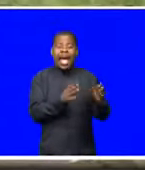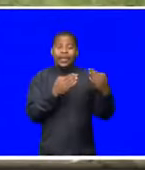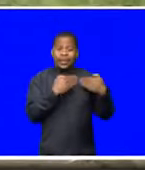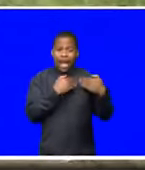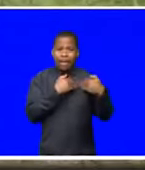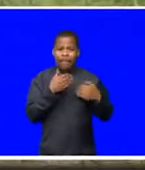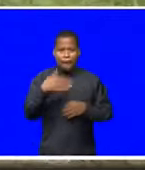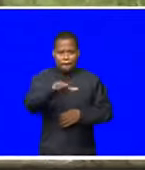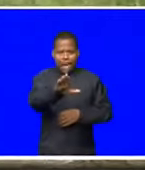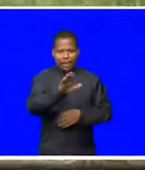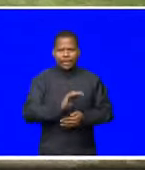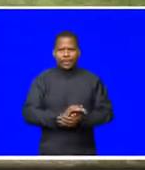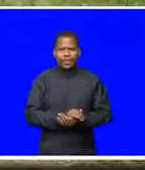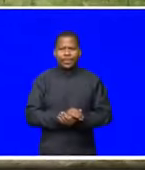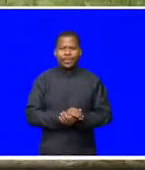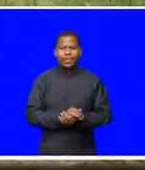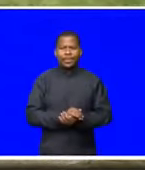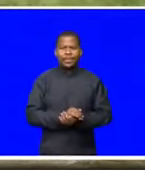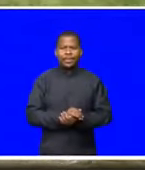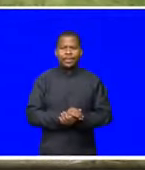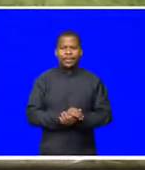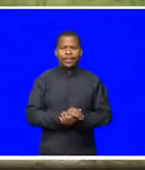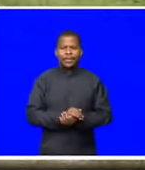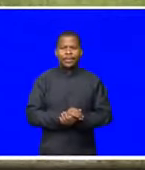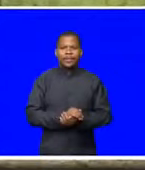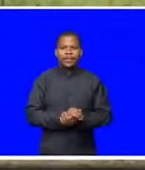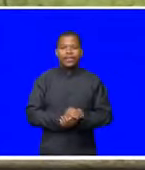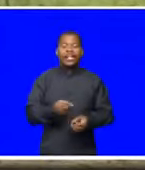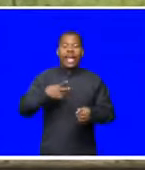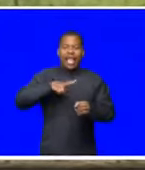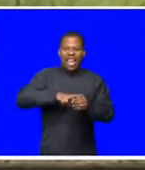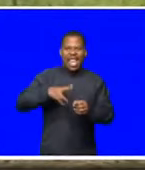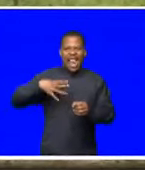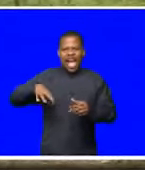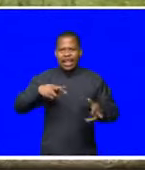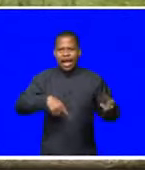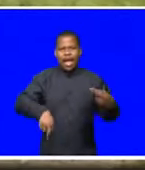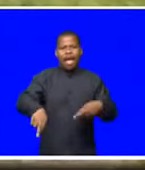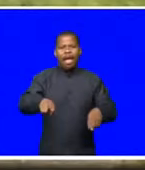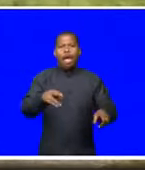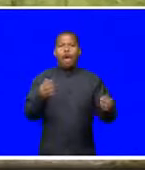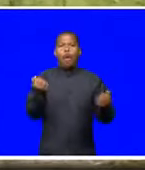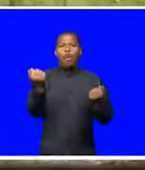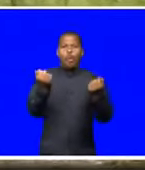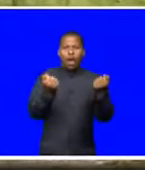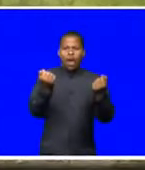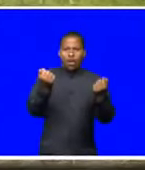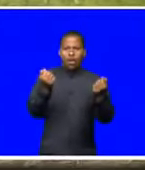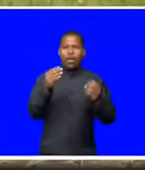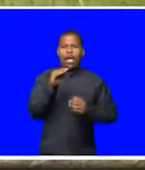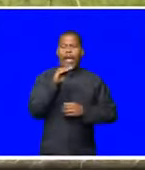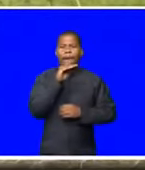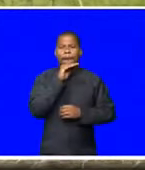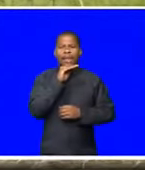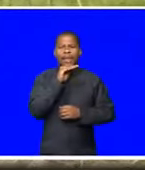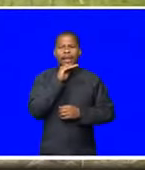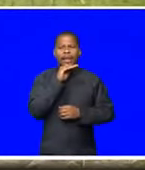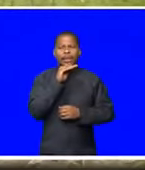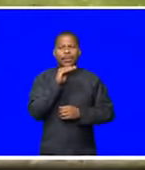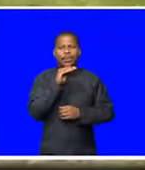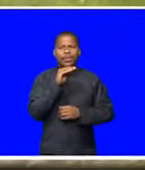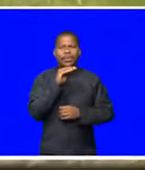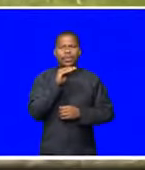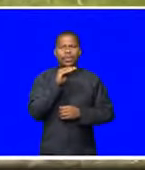akawota kukhona ke nalapho umgwaqo khona sitawusho ukuthi kube nemabhoklineks